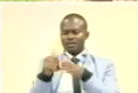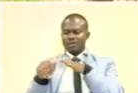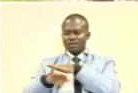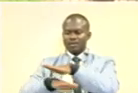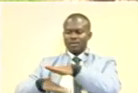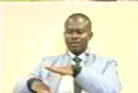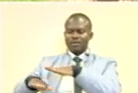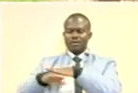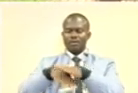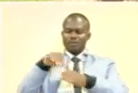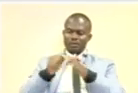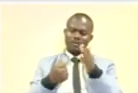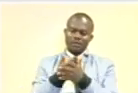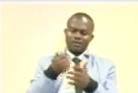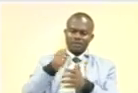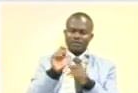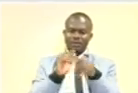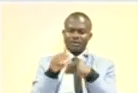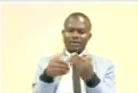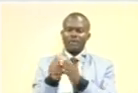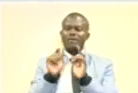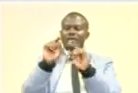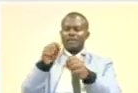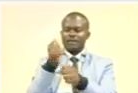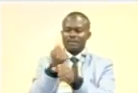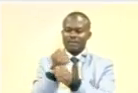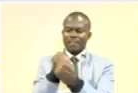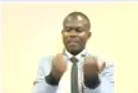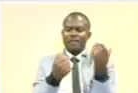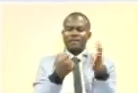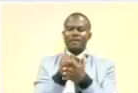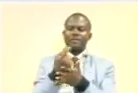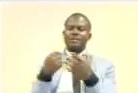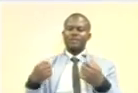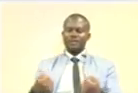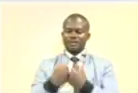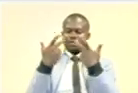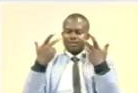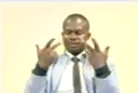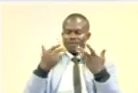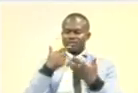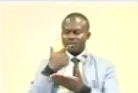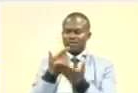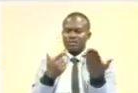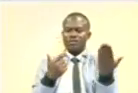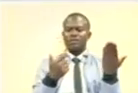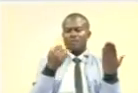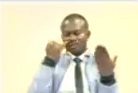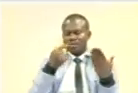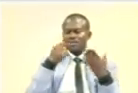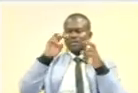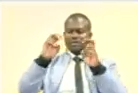bwibanze bwatuma abo bantu bashobora kujya ku isoko ry'umurimo bigatera rero ingaruka z'uko iyo bavuga